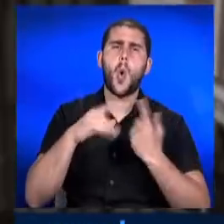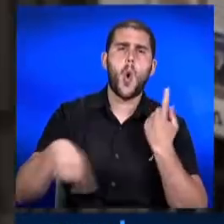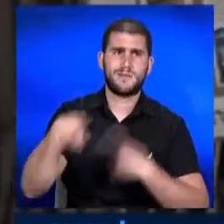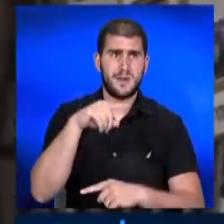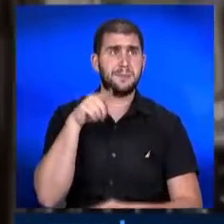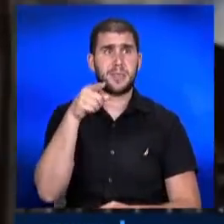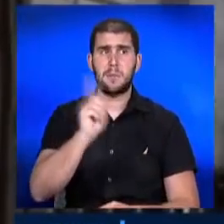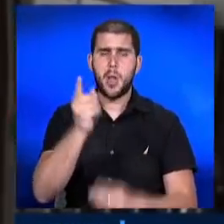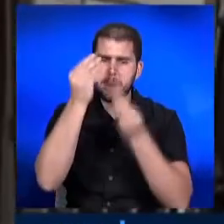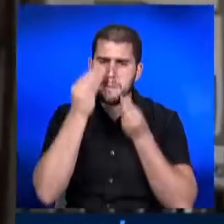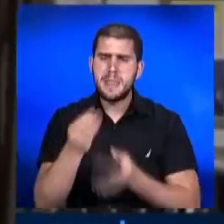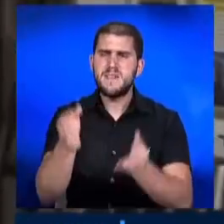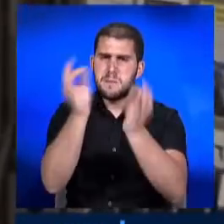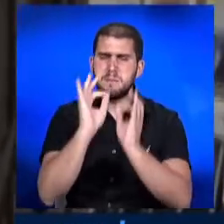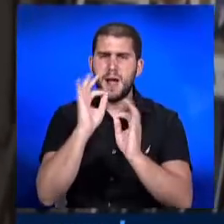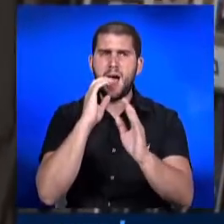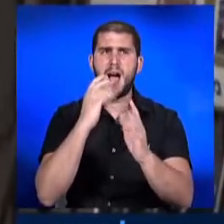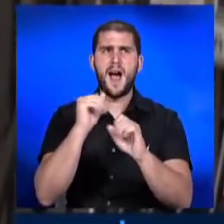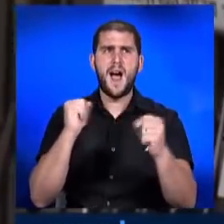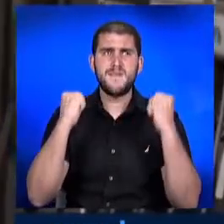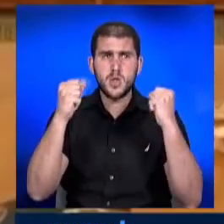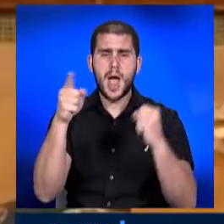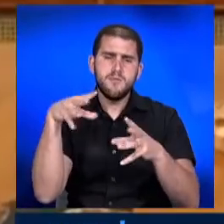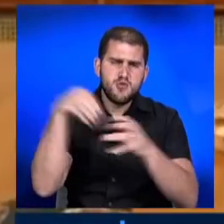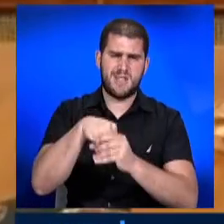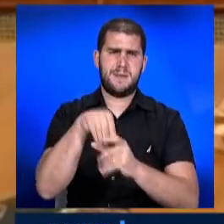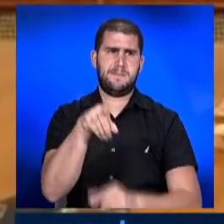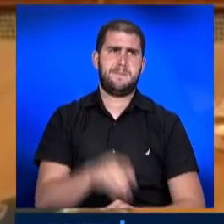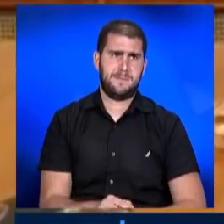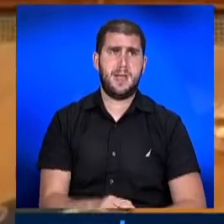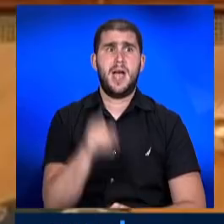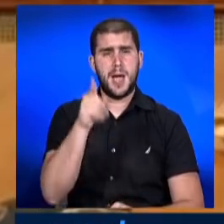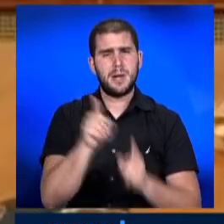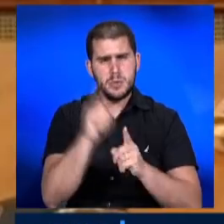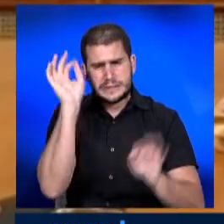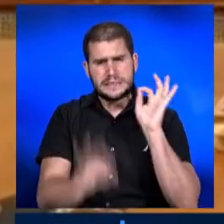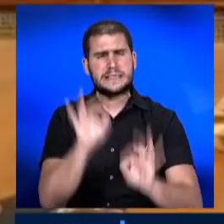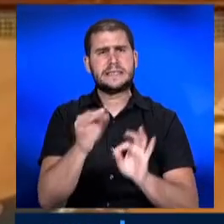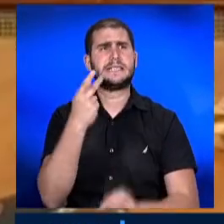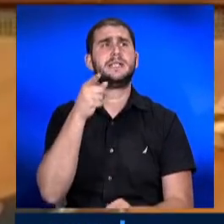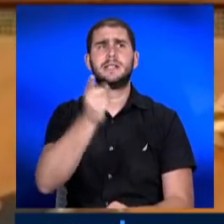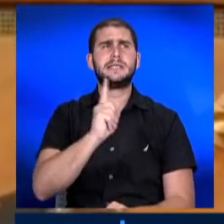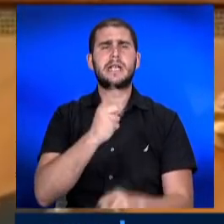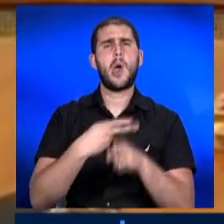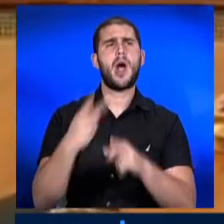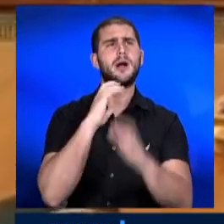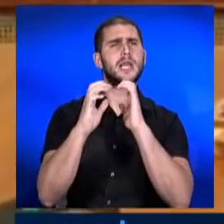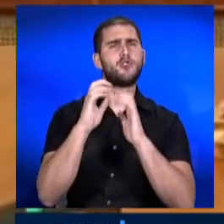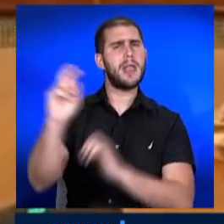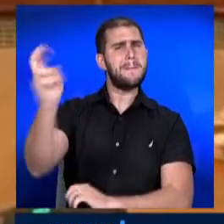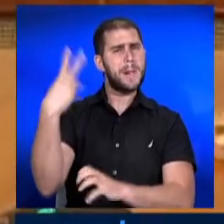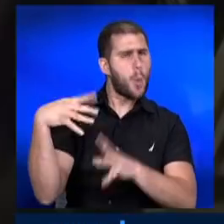לא מדווחים על ההפגנות, הם משתתפים בהם. הם מתדליקים, זה לא רק תקשורת מגויסת, זה